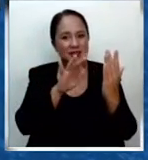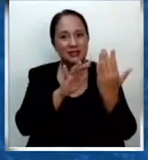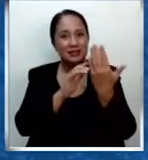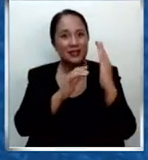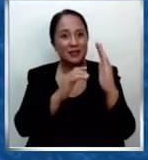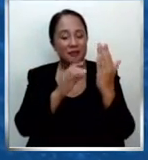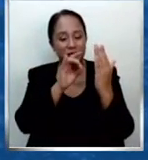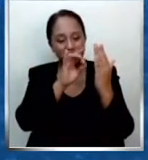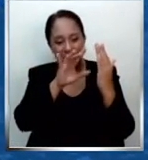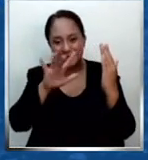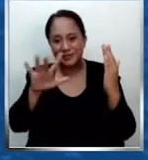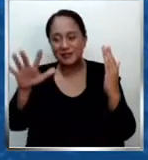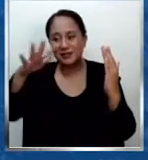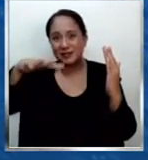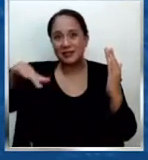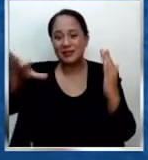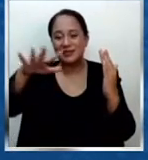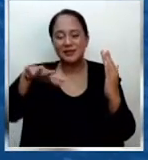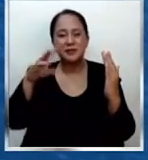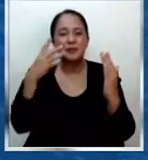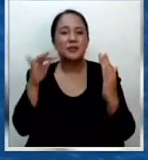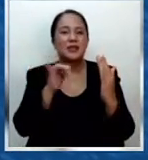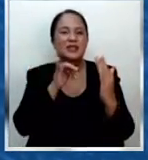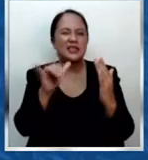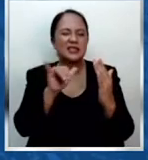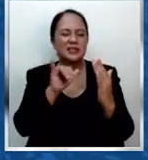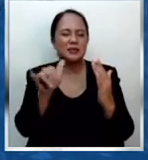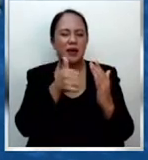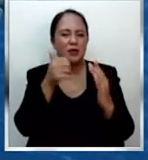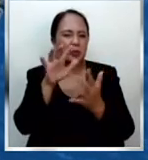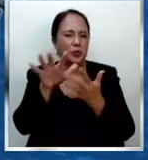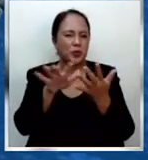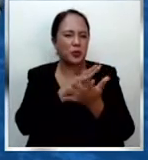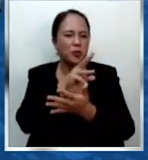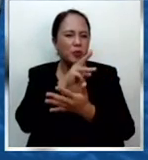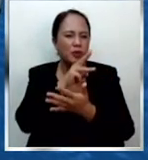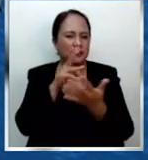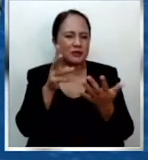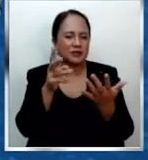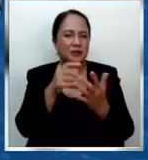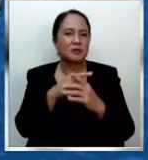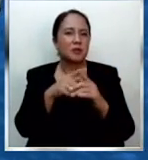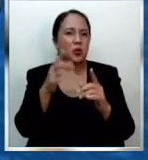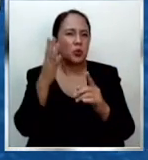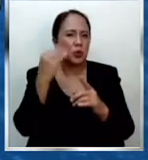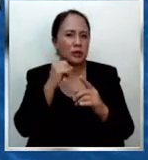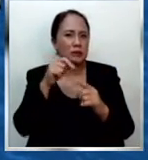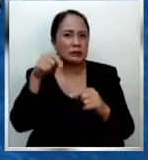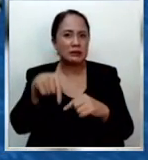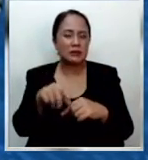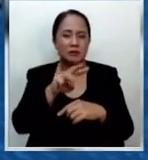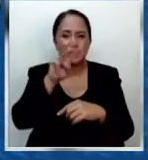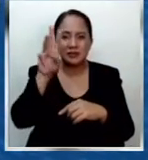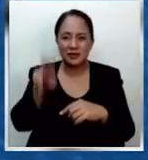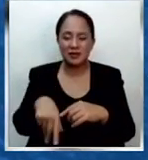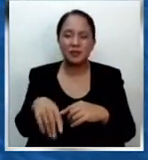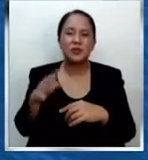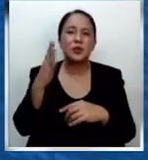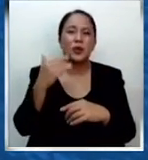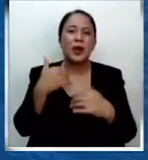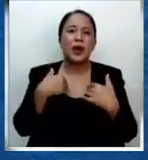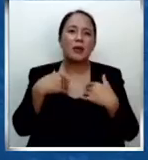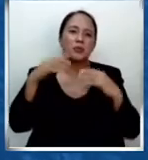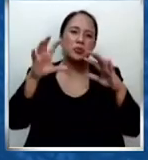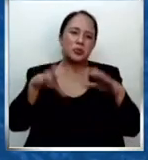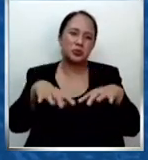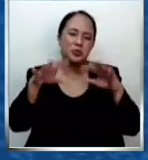pangkaraniwang ulap na gawa sa water vapor. Pero kung bakit hindi nakita yan dito sa Metro Manila, ay dahil may thunderstorms po